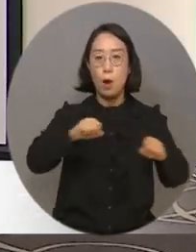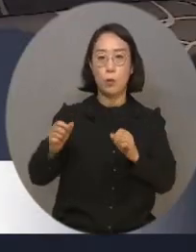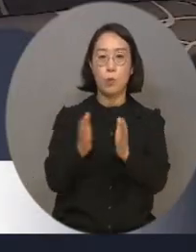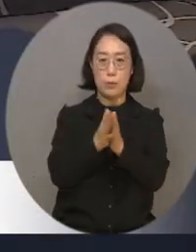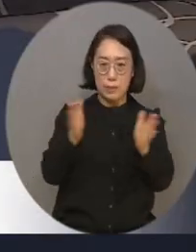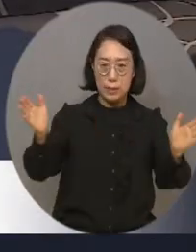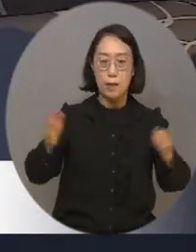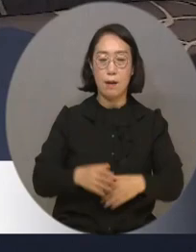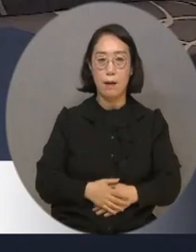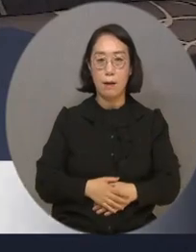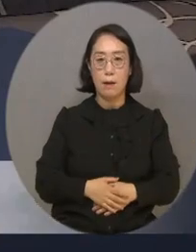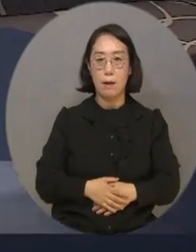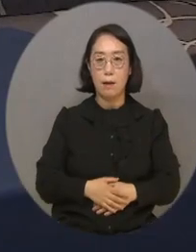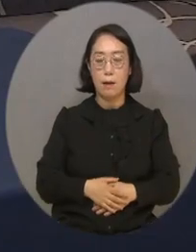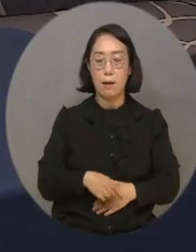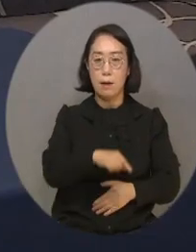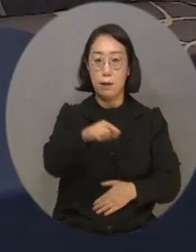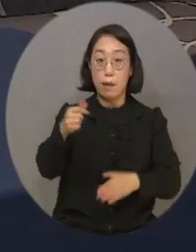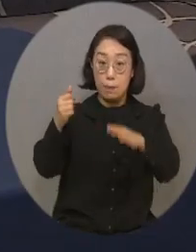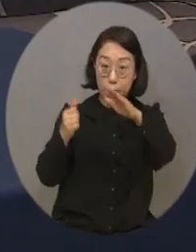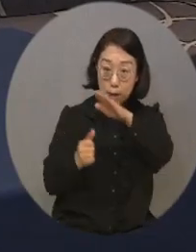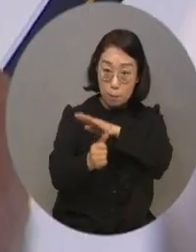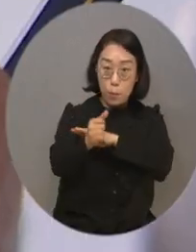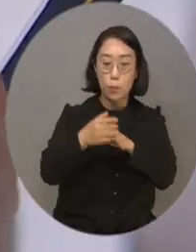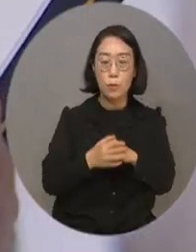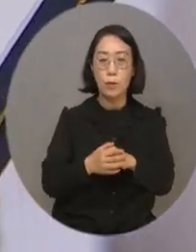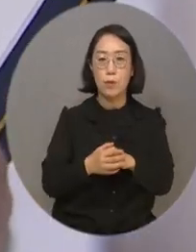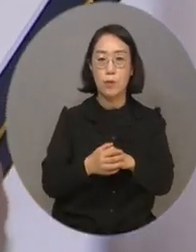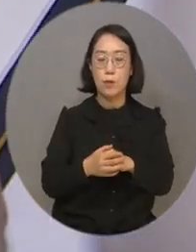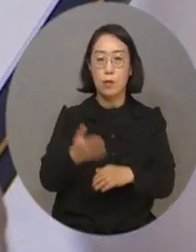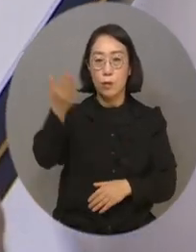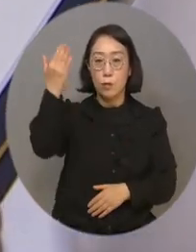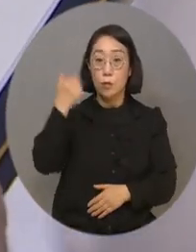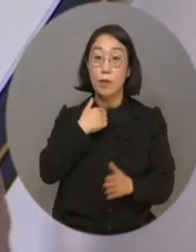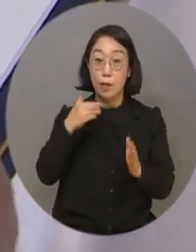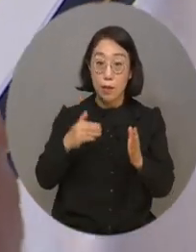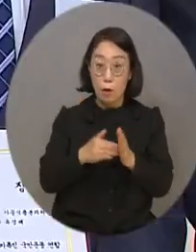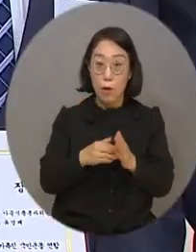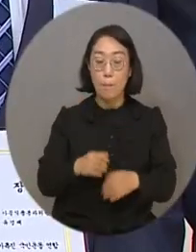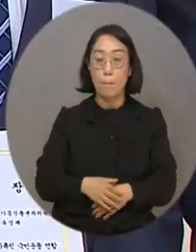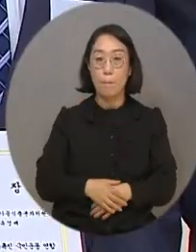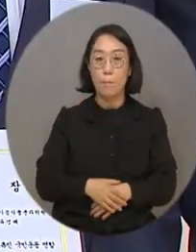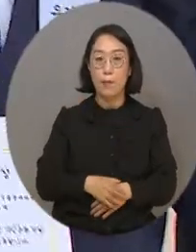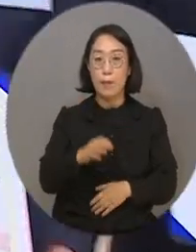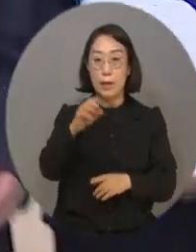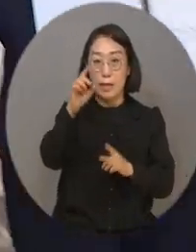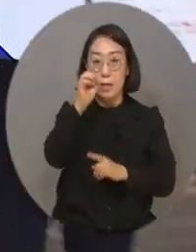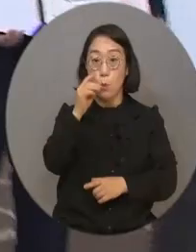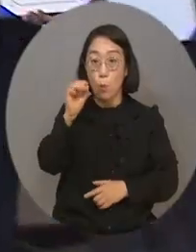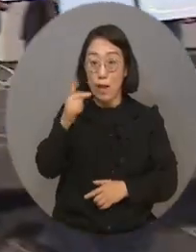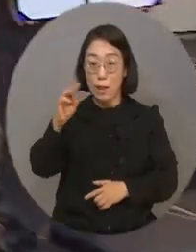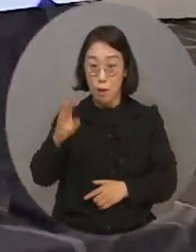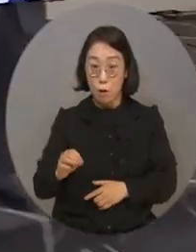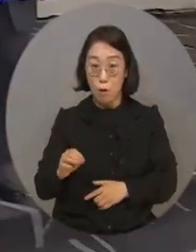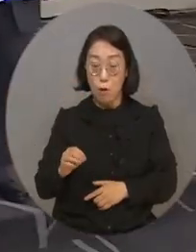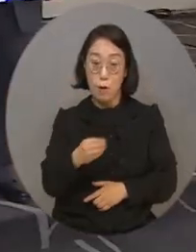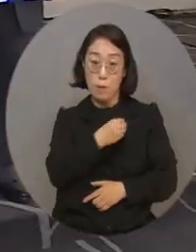시작했습니다. 농소연의 상임대표는 20대 국회 농해수위위원을 역임한 이완영 전 의원이